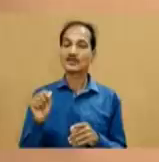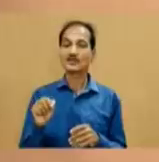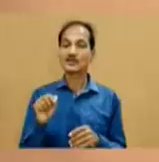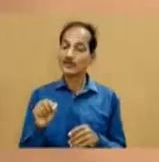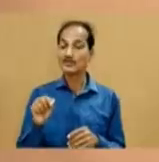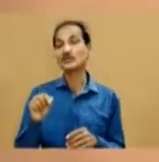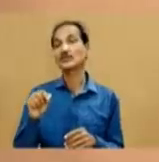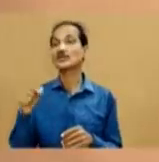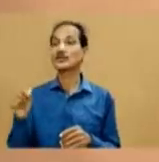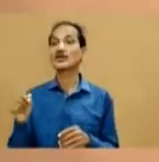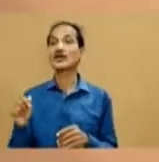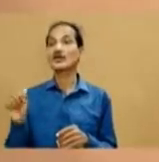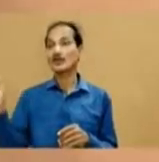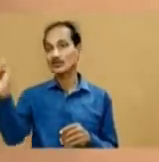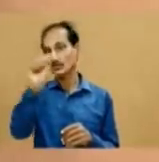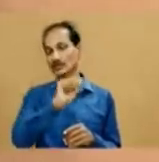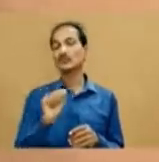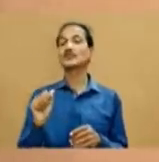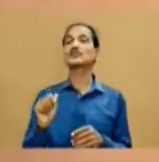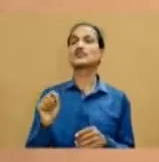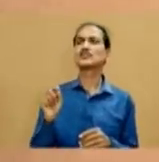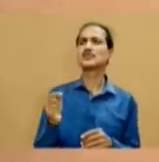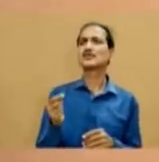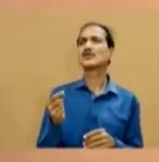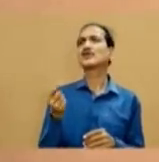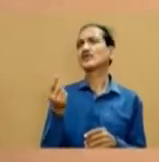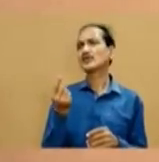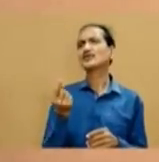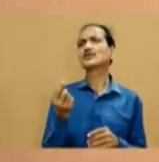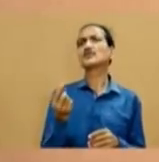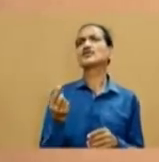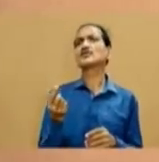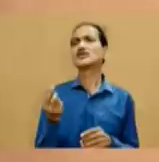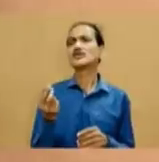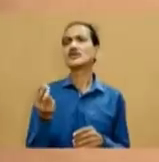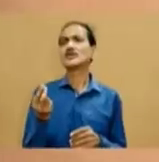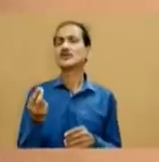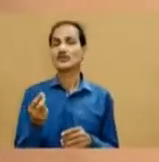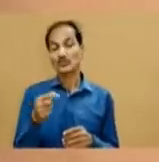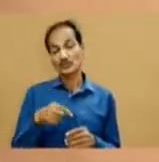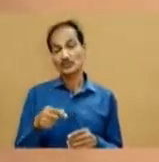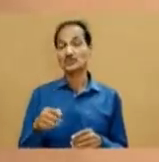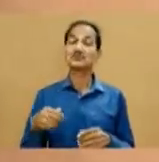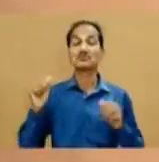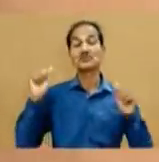ଆମ ସମସ୍ତଙ୍କୁ କିଛି ନା କିଛି ବ୍ୟକ୍ତିଗତ ଭାବରେ ତ୍ୟାଗ ସ୍ୱୀକାର କରିବାକୁ ପଡ଼ିଛି, କିନ୍ତୁ